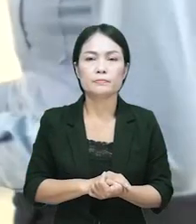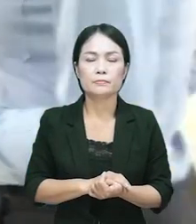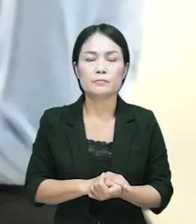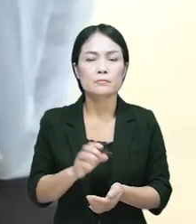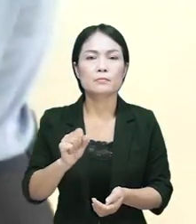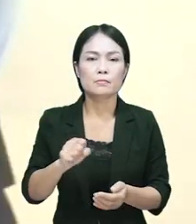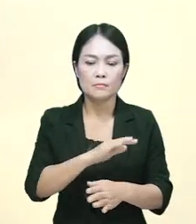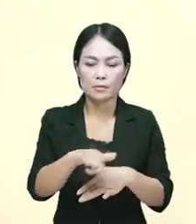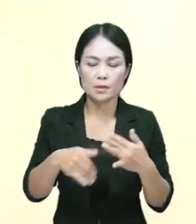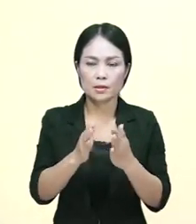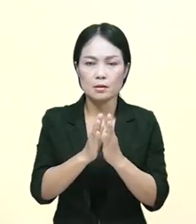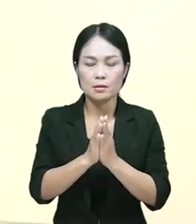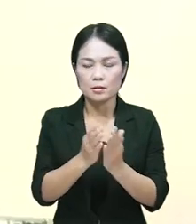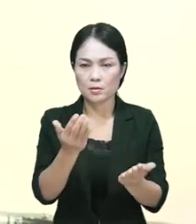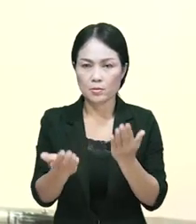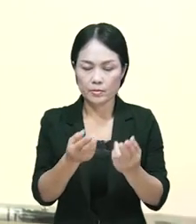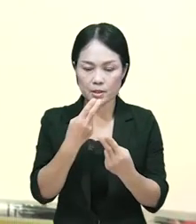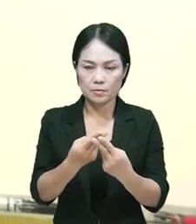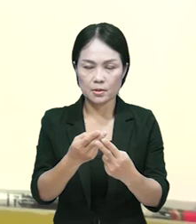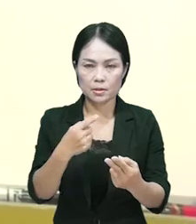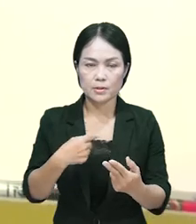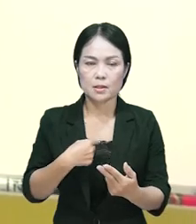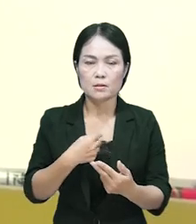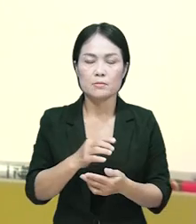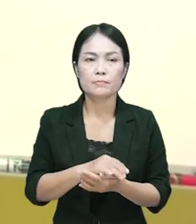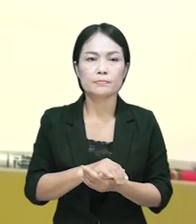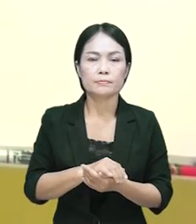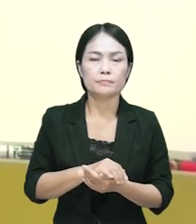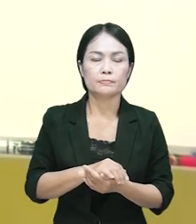ចាអរគុណកូនតោះផ្ទៀងចម្លើយជាមួយអ្នកគ្រូ